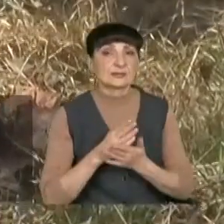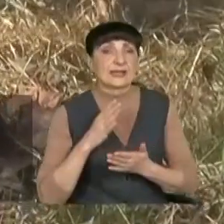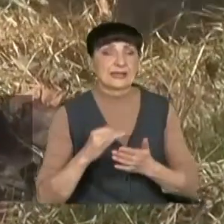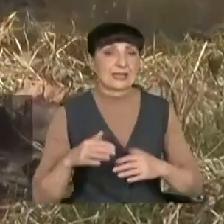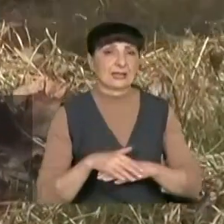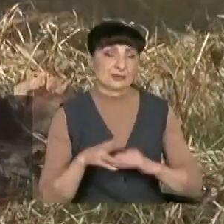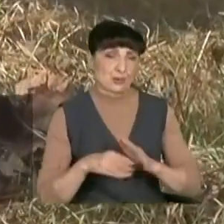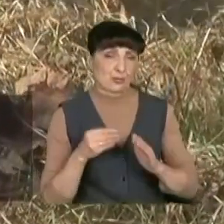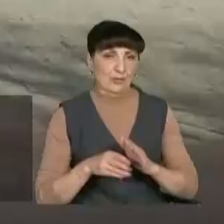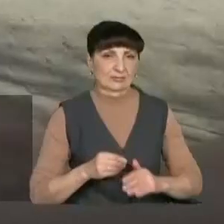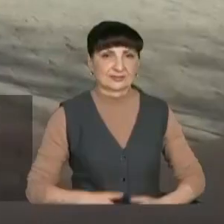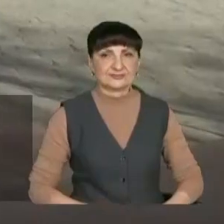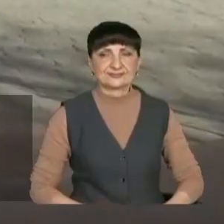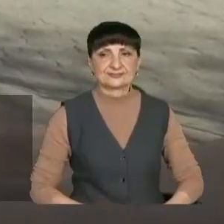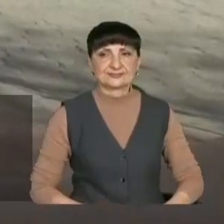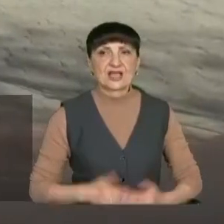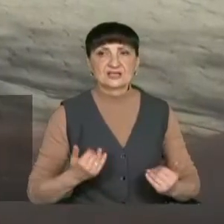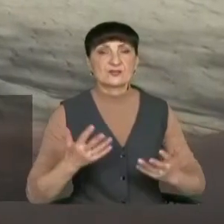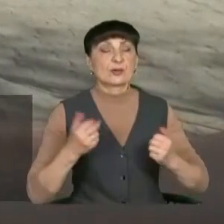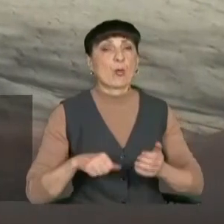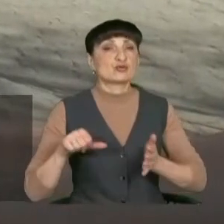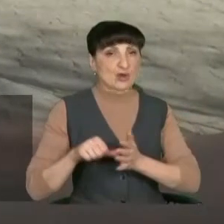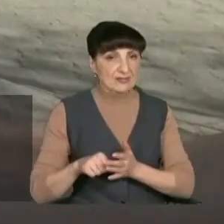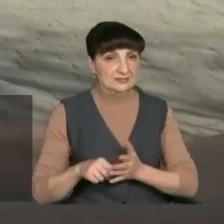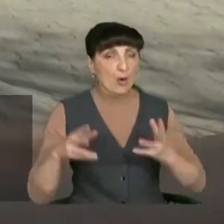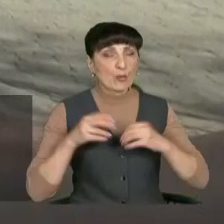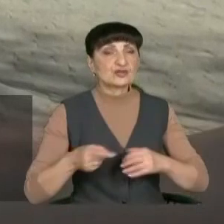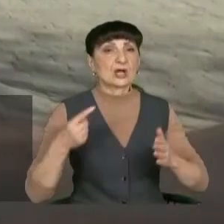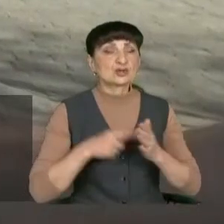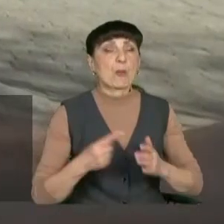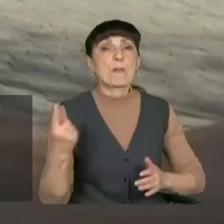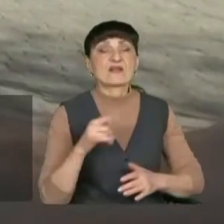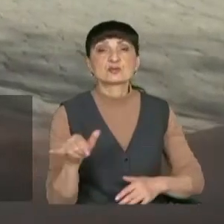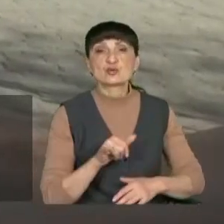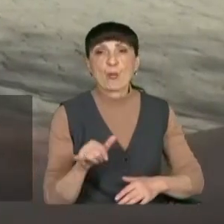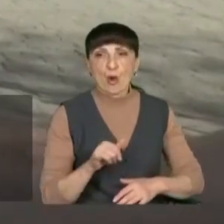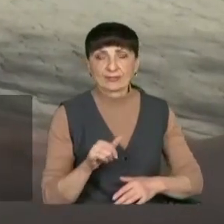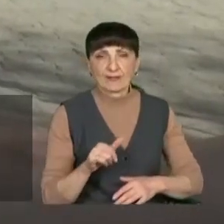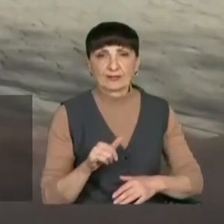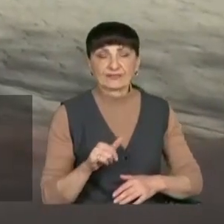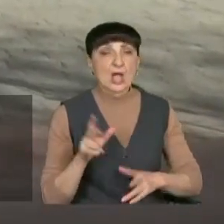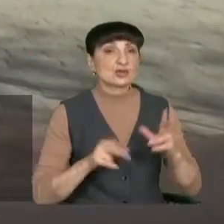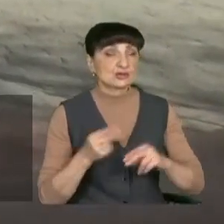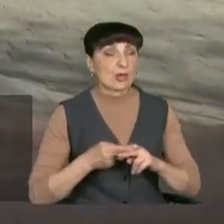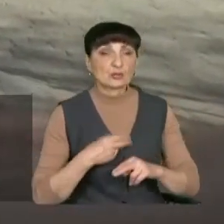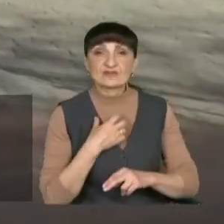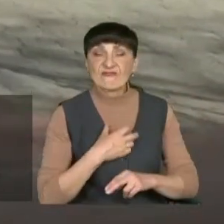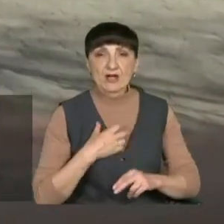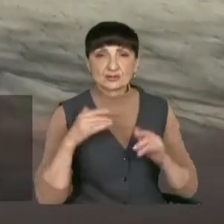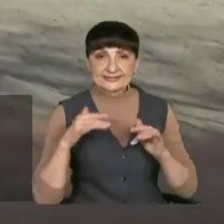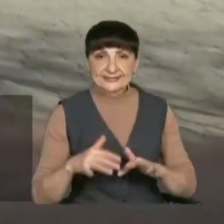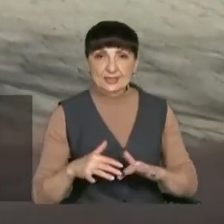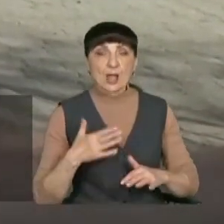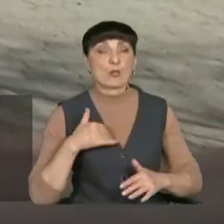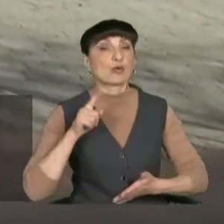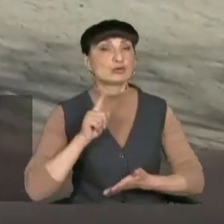народные избранники. Сегодня принимаю участие в общегородском первом субботнике. Считаю, что это очень важное дело и гражданский